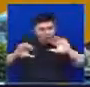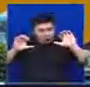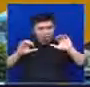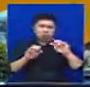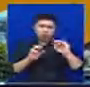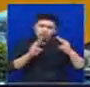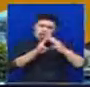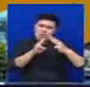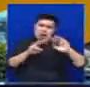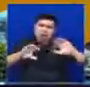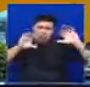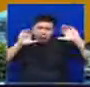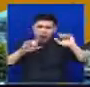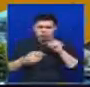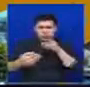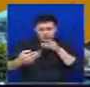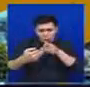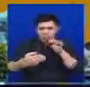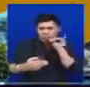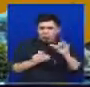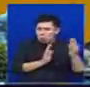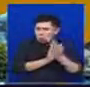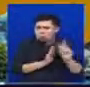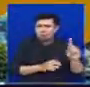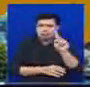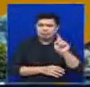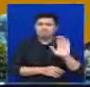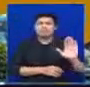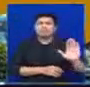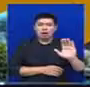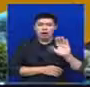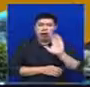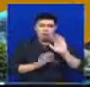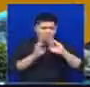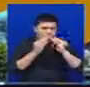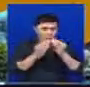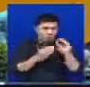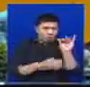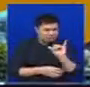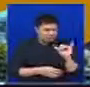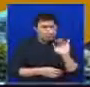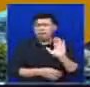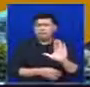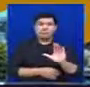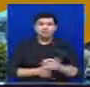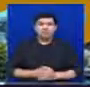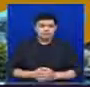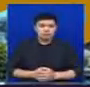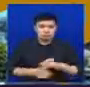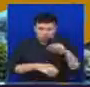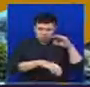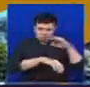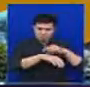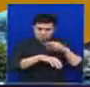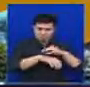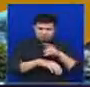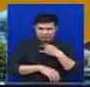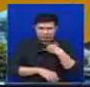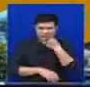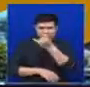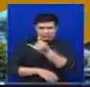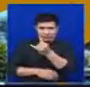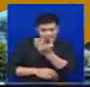ากับรัฐไม่ว่าทางตรงหรือทางอ้อมและยังห้ามรวมถึงครอบครัวและเครือญาติด้วยนะการใช้ตำแหน่งแทรกแซงประโยชน์ตน